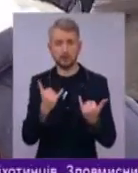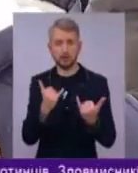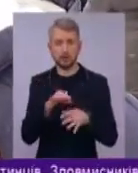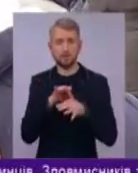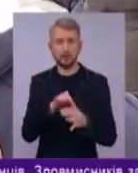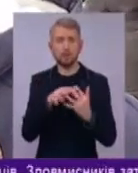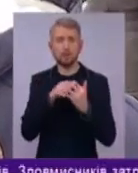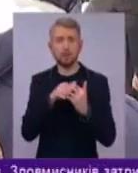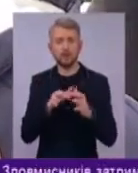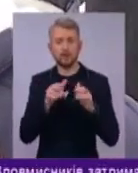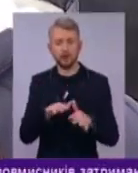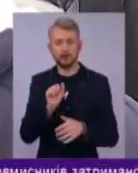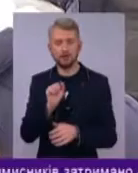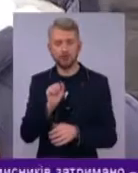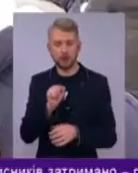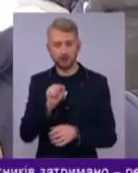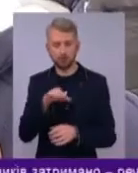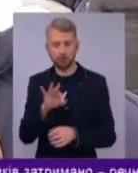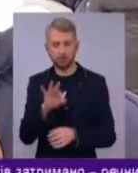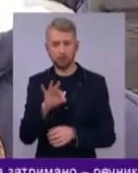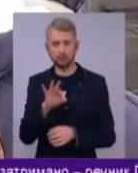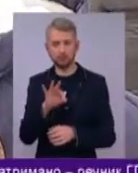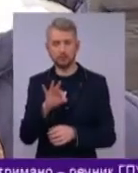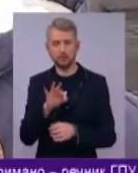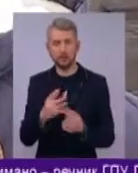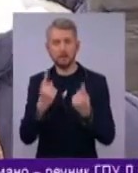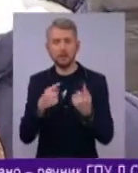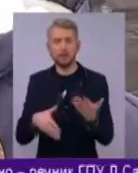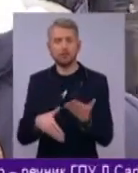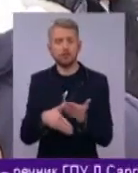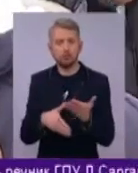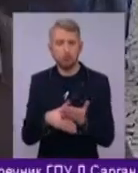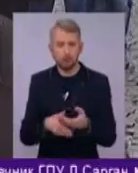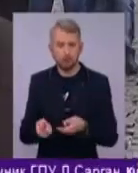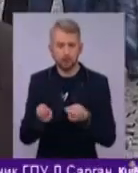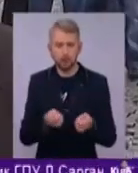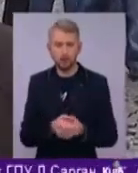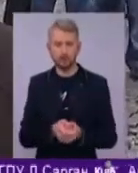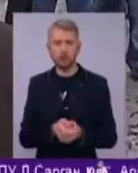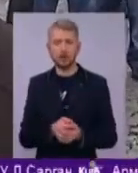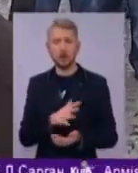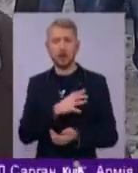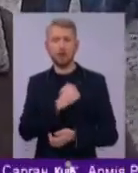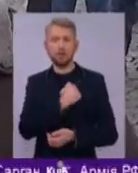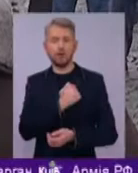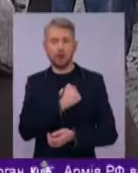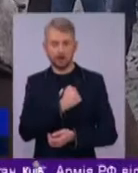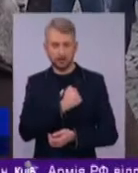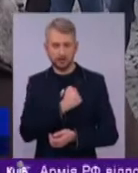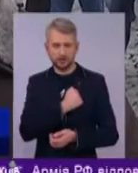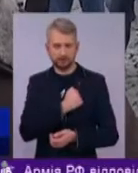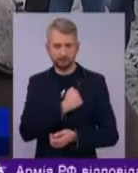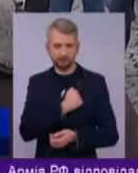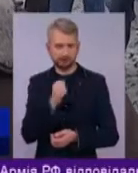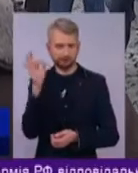ведуть бойові дії в АТО, велику допомогу приносять. Афганці були і